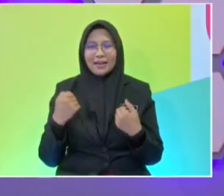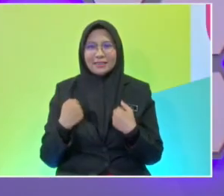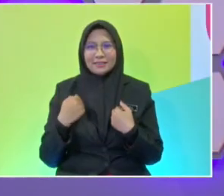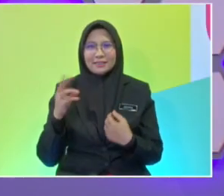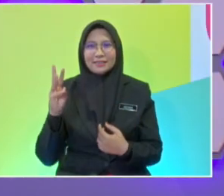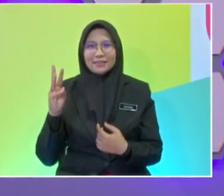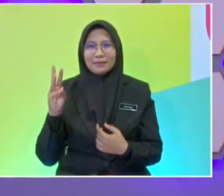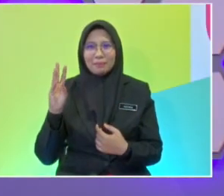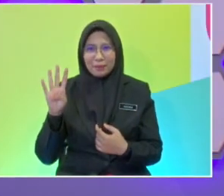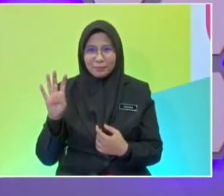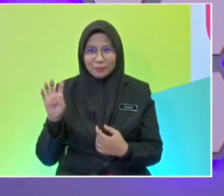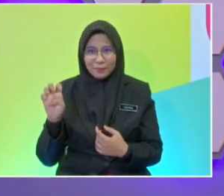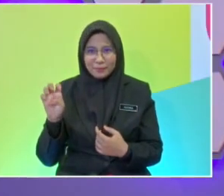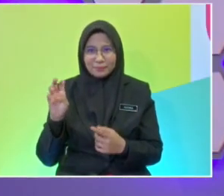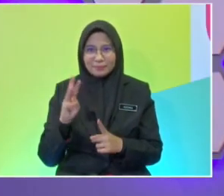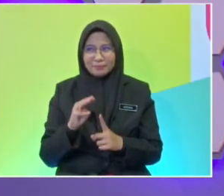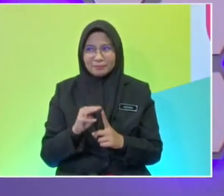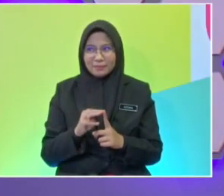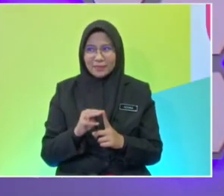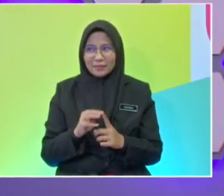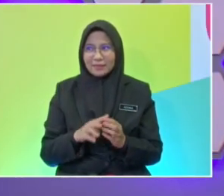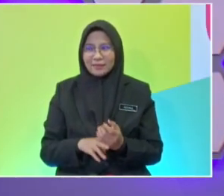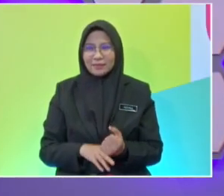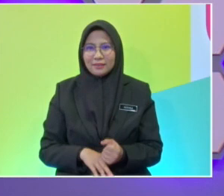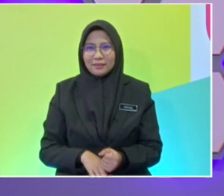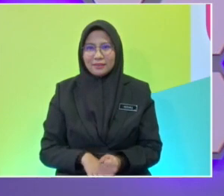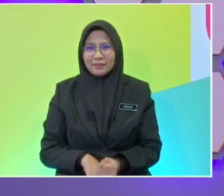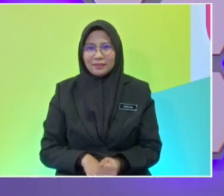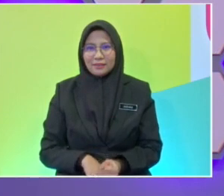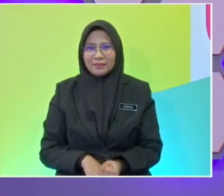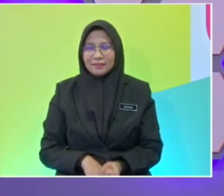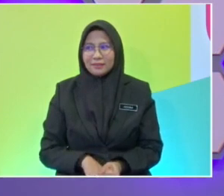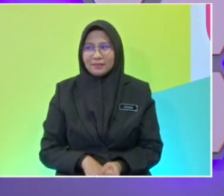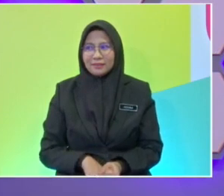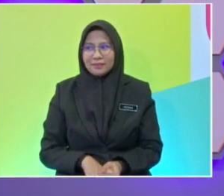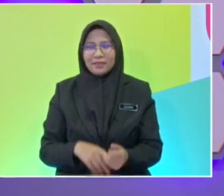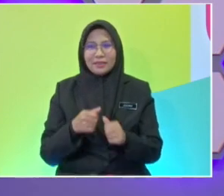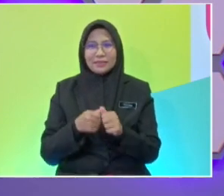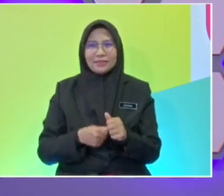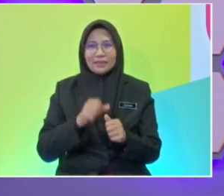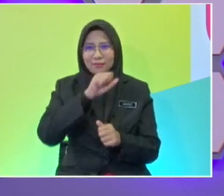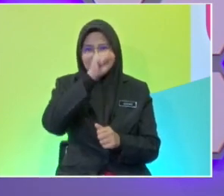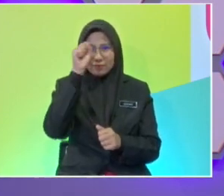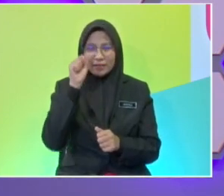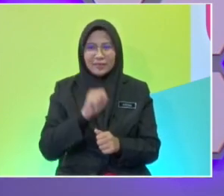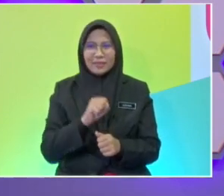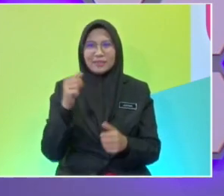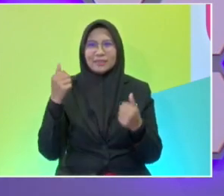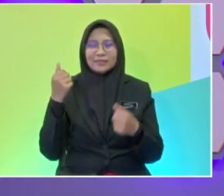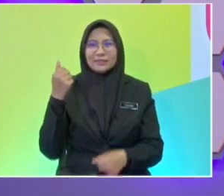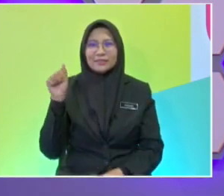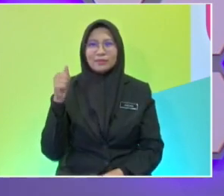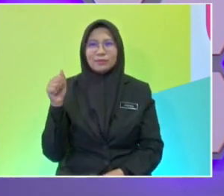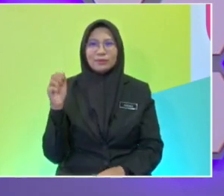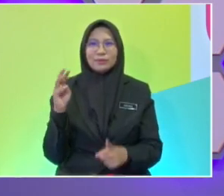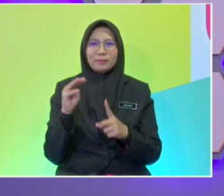soalnya contoh bagian B ada 40 maka Oke setiap soalan 10 maka murid